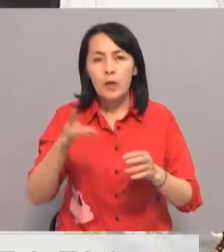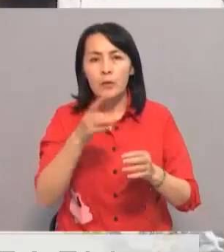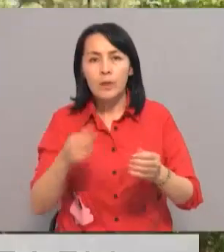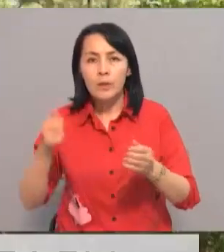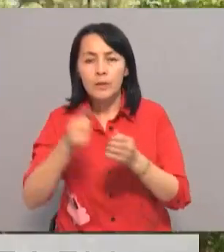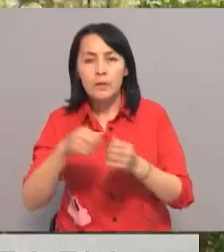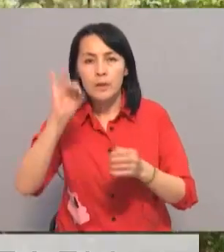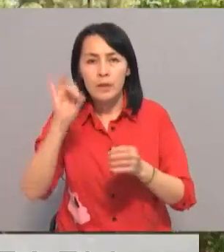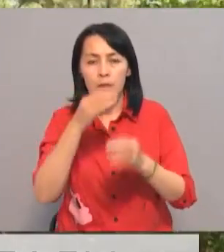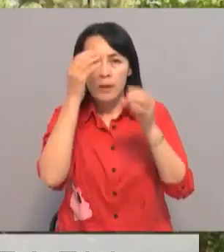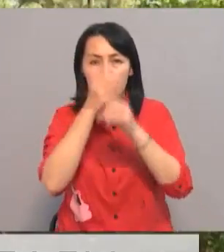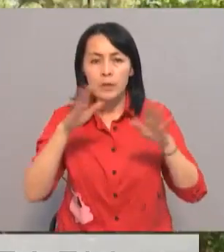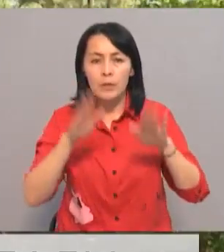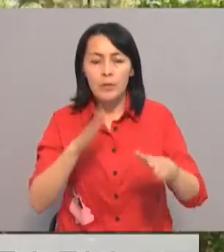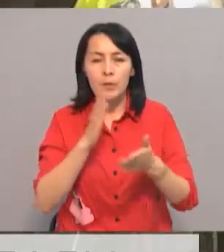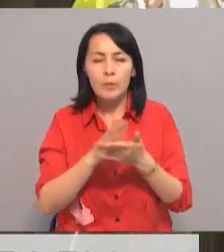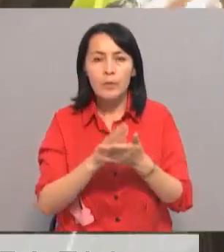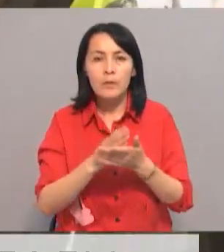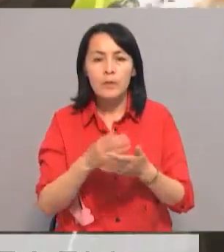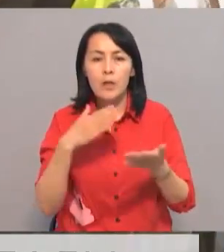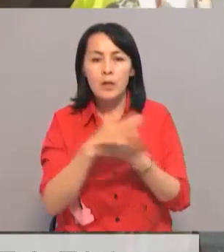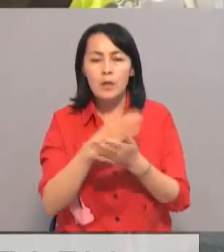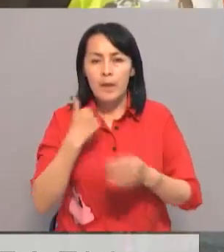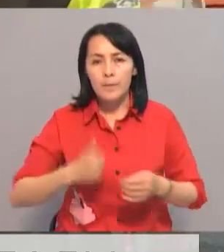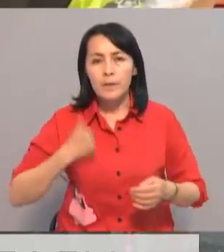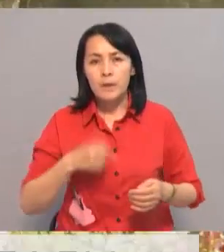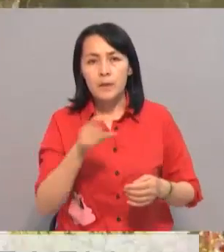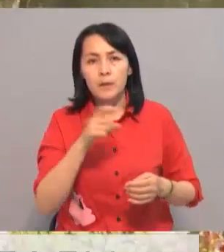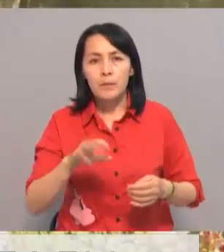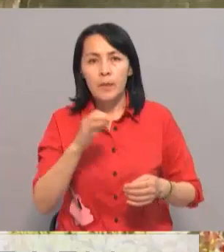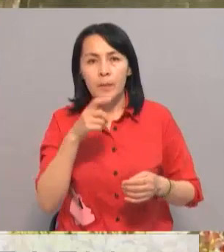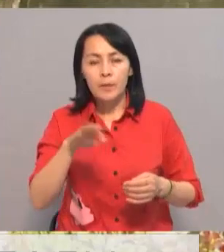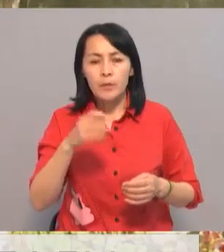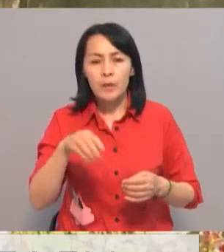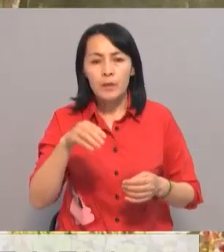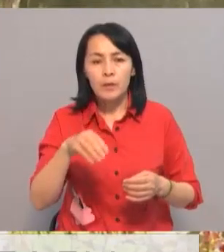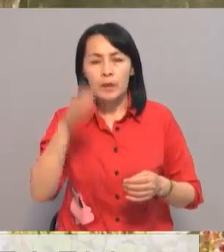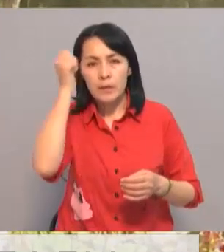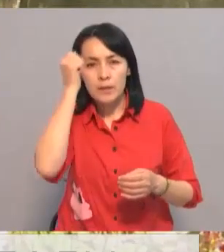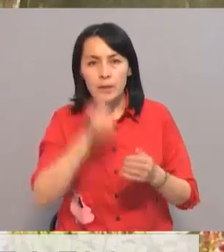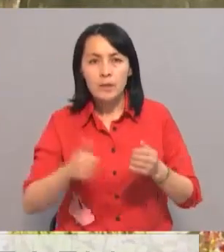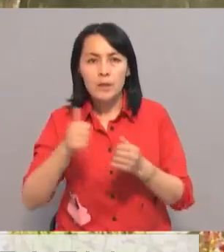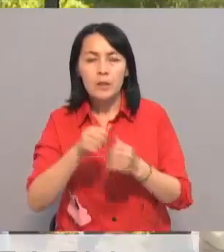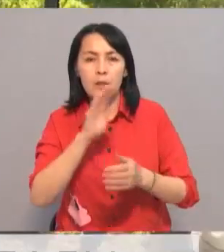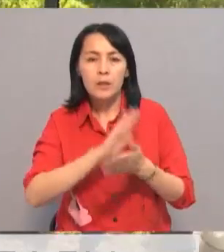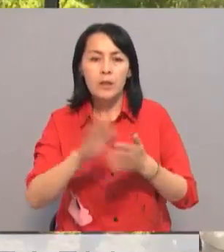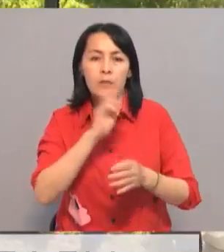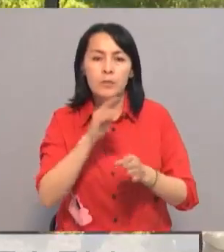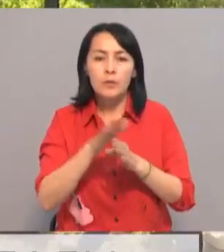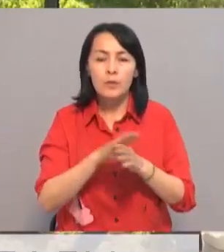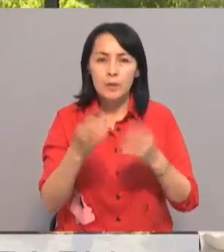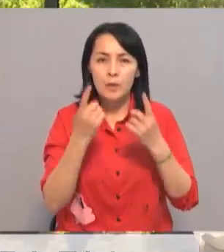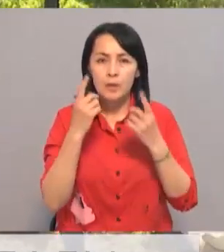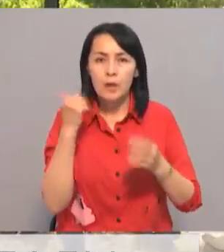аумағында тарихи мәдени орындар жетерлік. Коммуналдық қызметкерлер мен белсенділер енді Ақпан Батыр, Жолан Батыр ескерткіштер маңында тазалық жұмыстарын жүргізіп, киелі